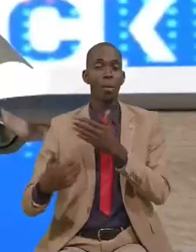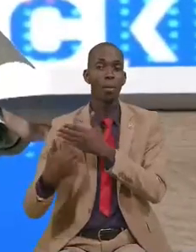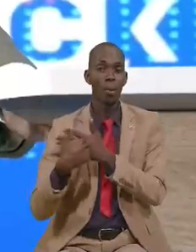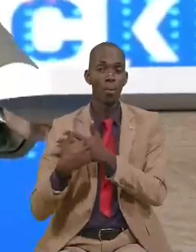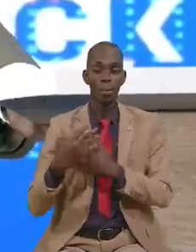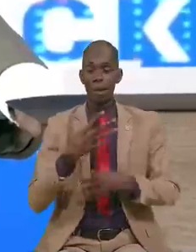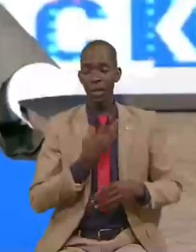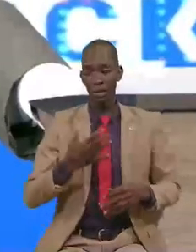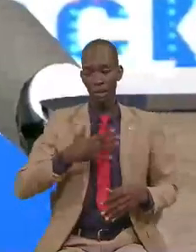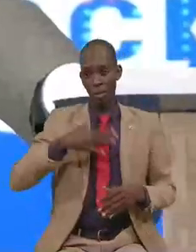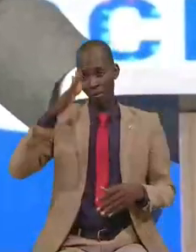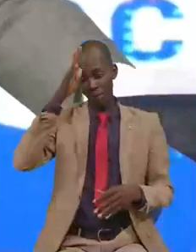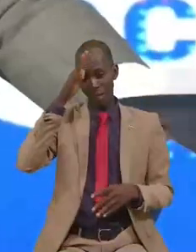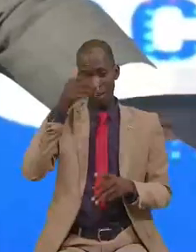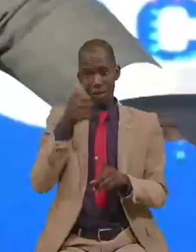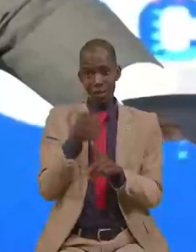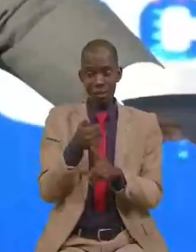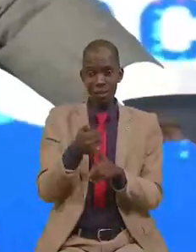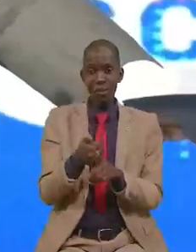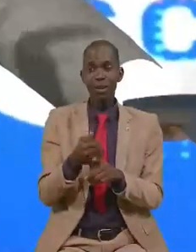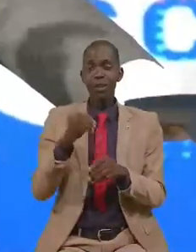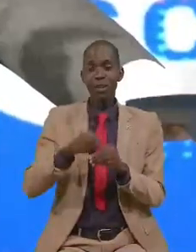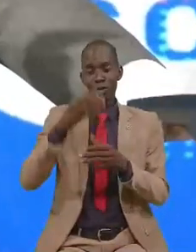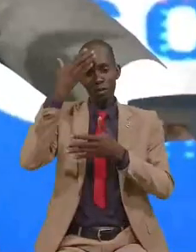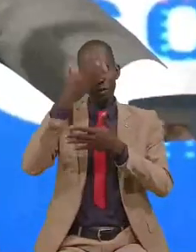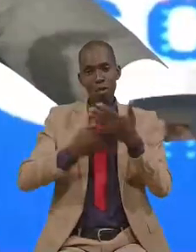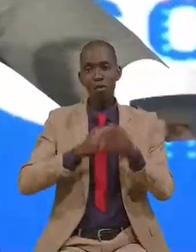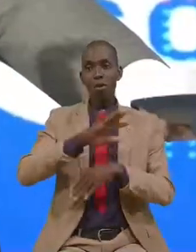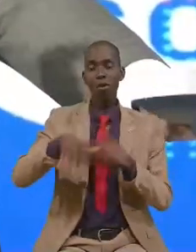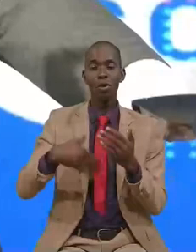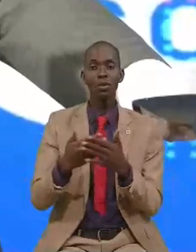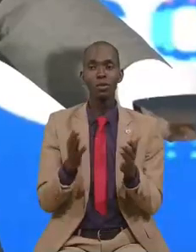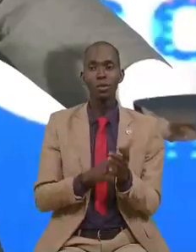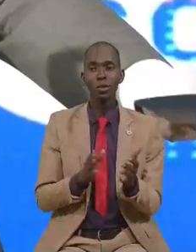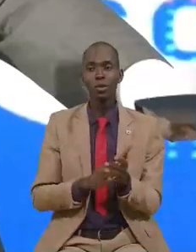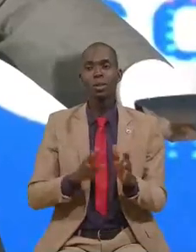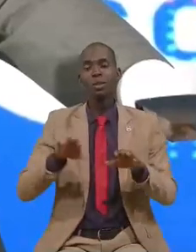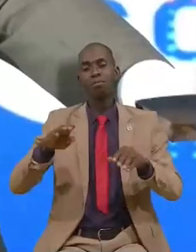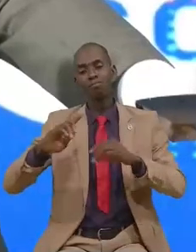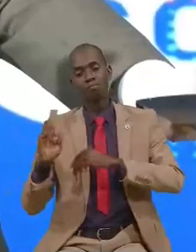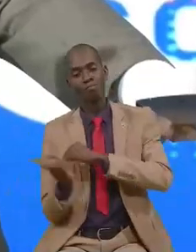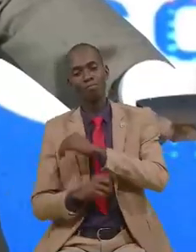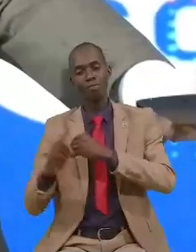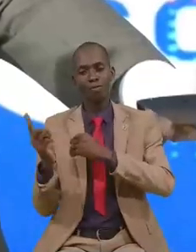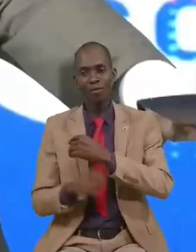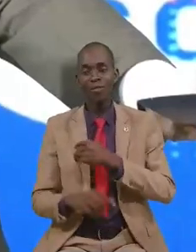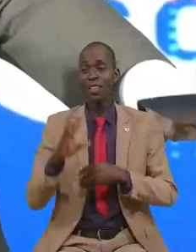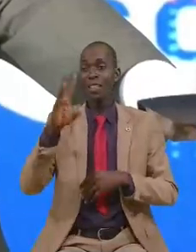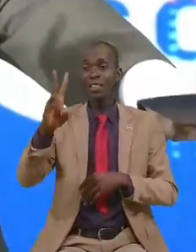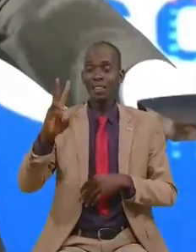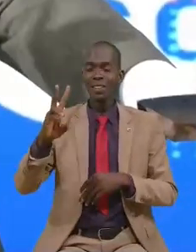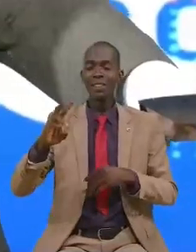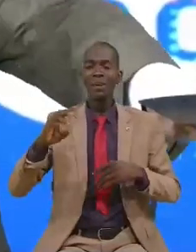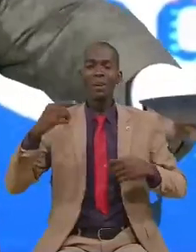lui-même, devant tous les écoliers, m'a donné 6 coups terribles, douloureux,